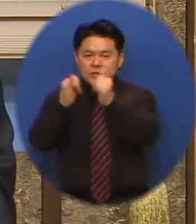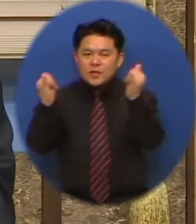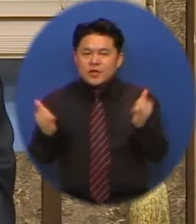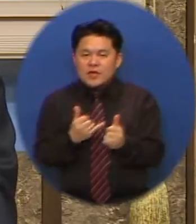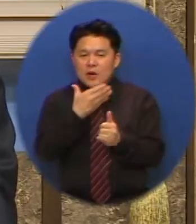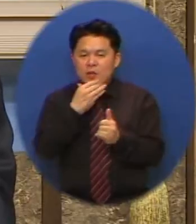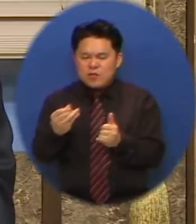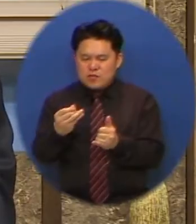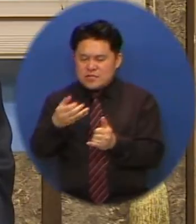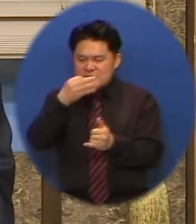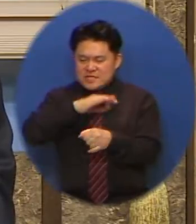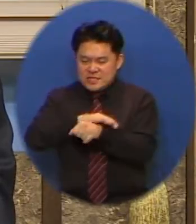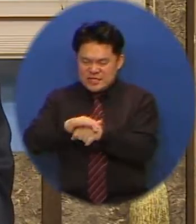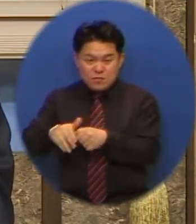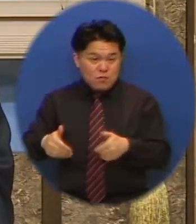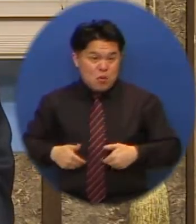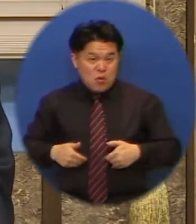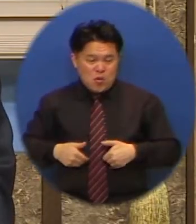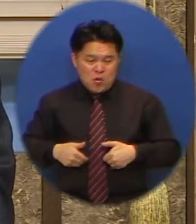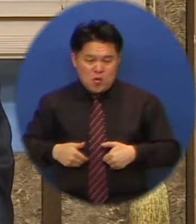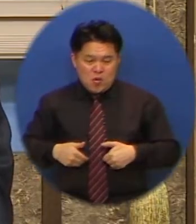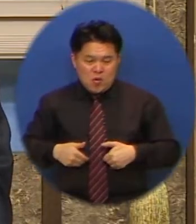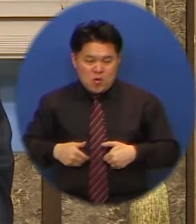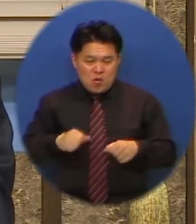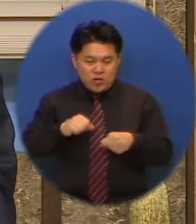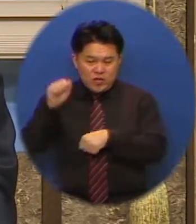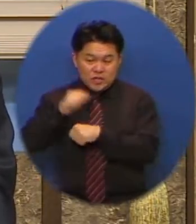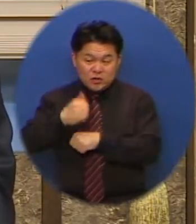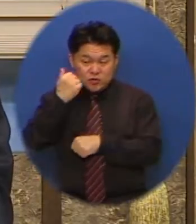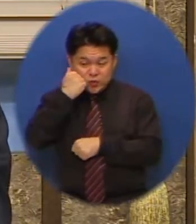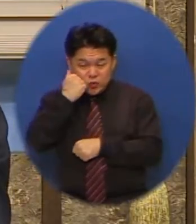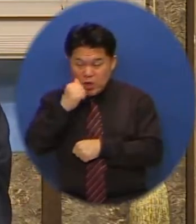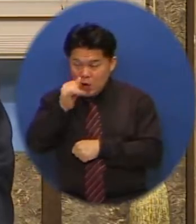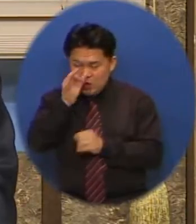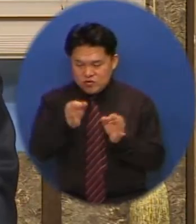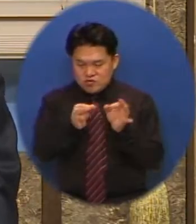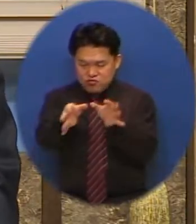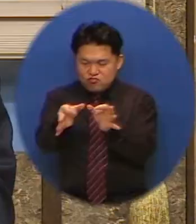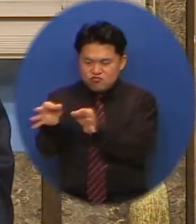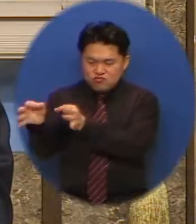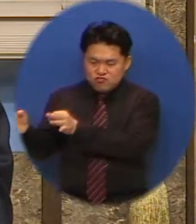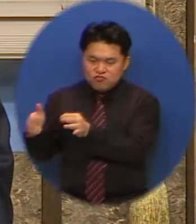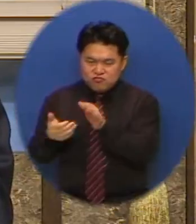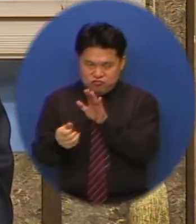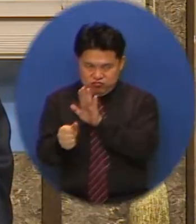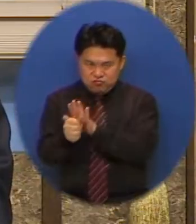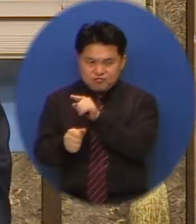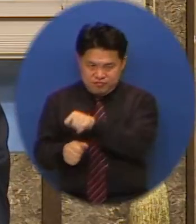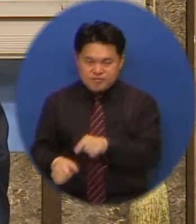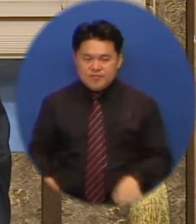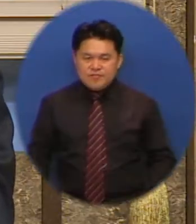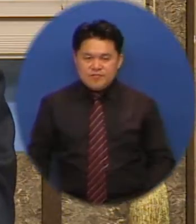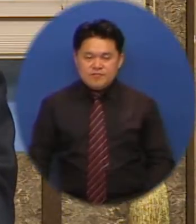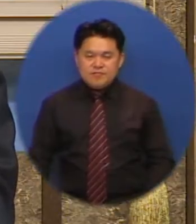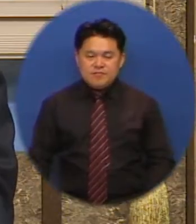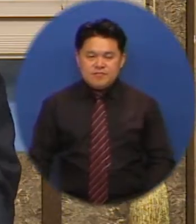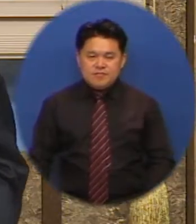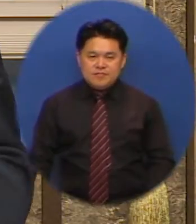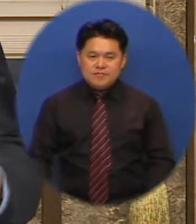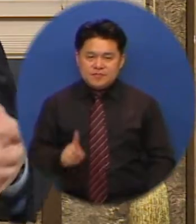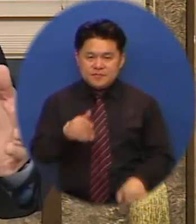사회적 복지적 효과를 가장 많이 낼 사람한테 그 돈이 갈 수 있도록 하는 거죠. 네. 네. 그래서